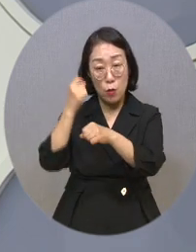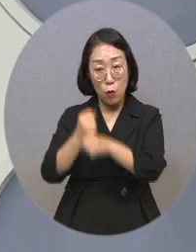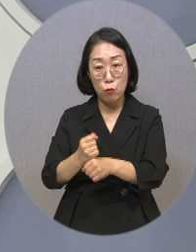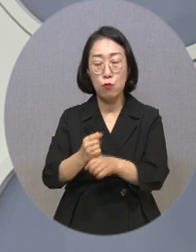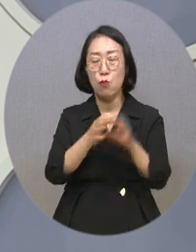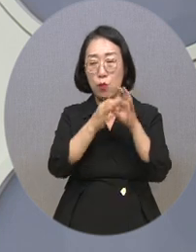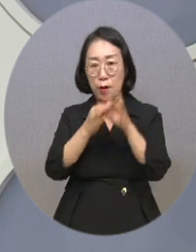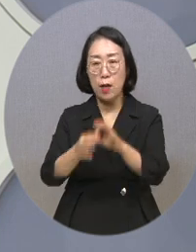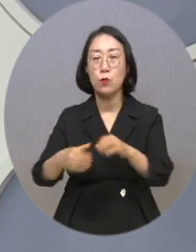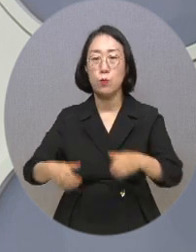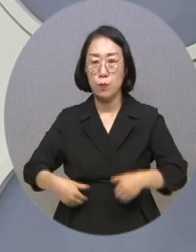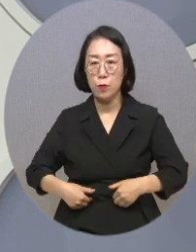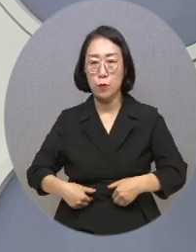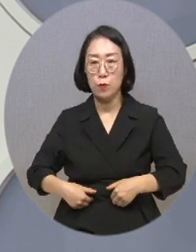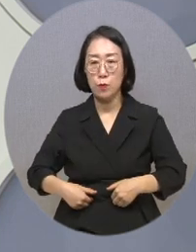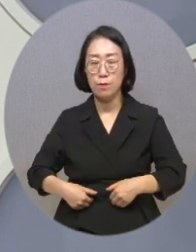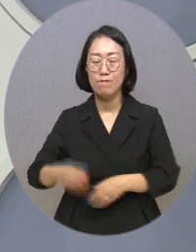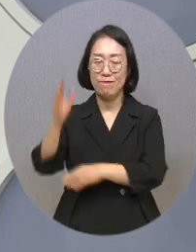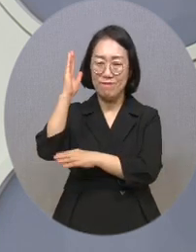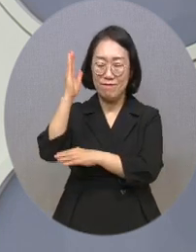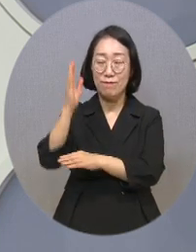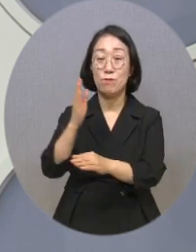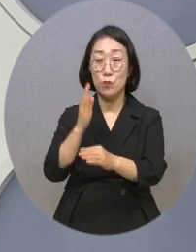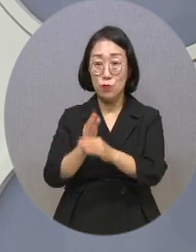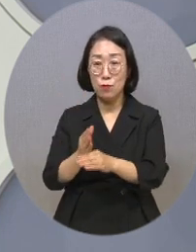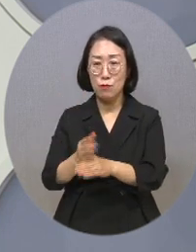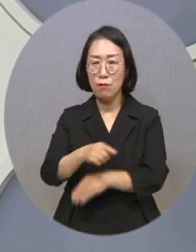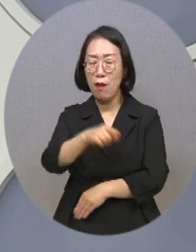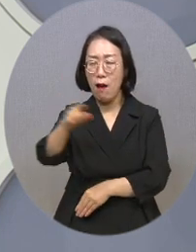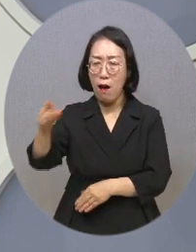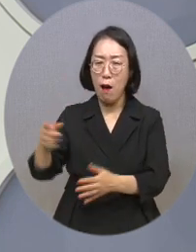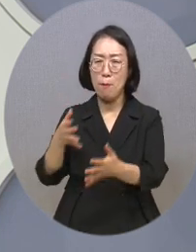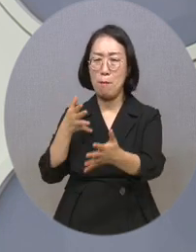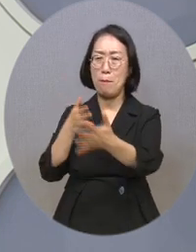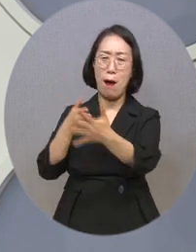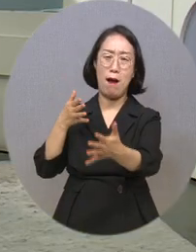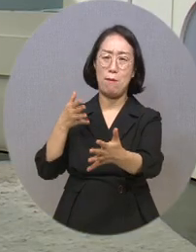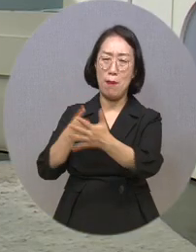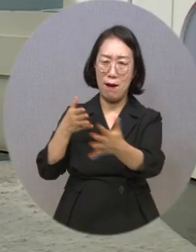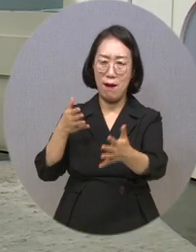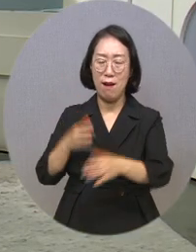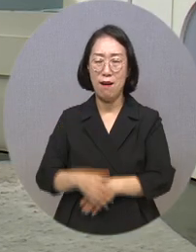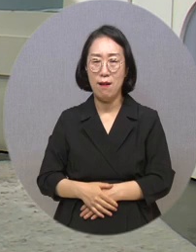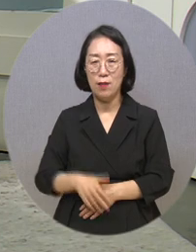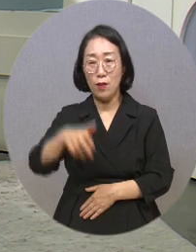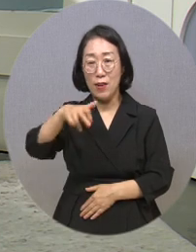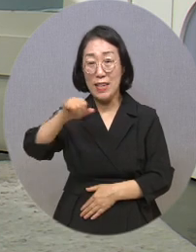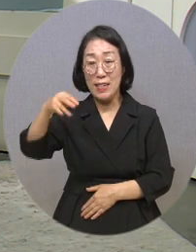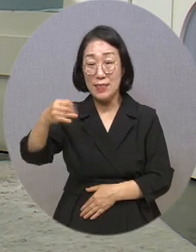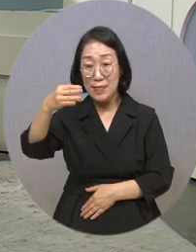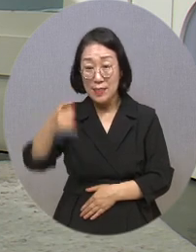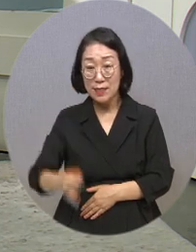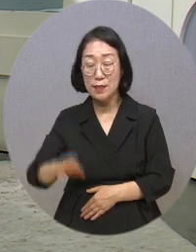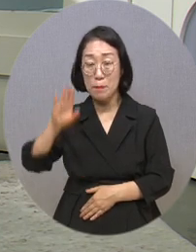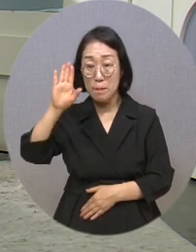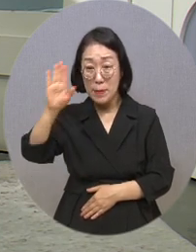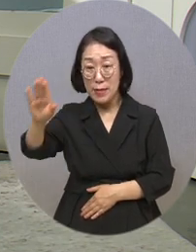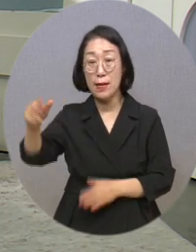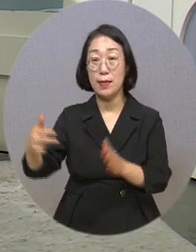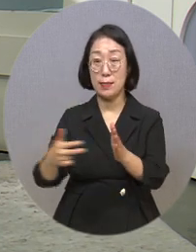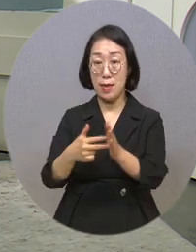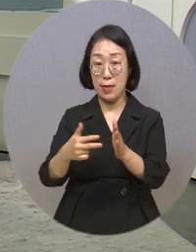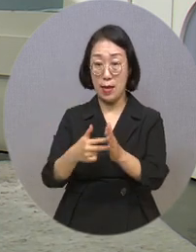해야 된다고 끊임없이 주장을 하는데 잘 안 받아들여졌거든요. 근데 이제 키스트 미래재단을 통해서 이렇게